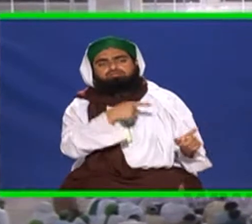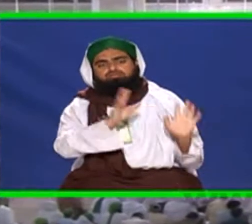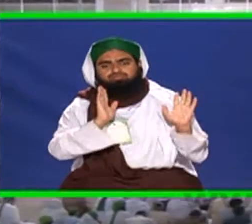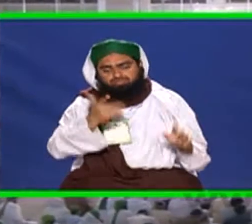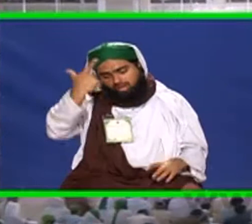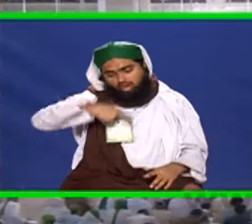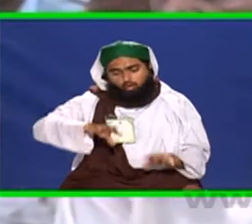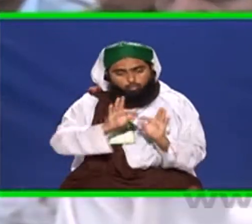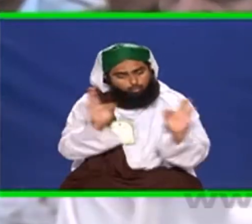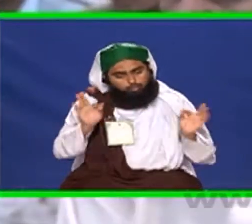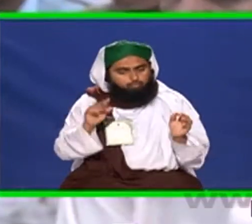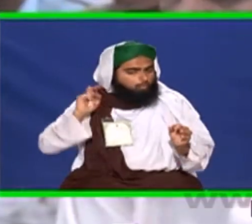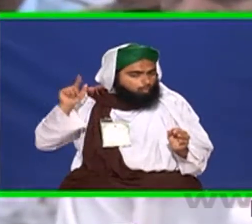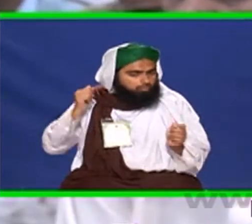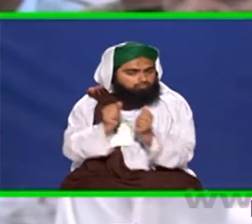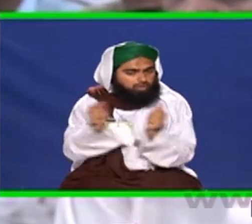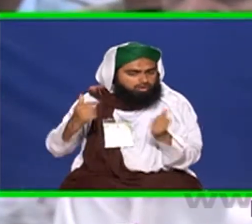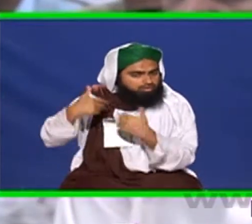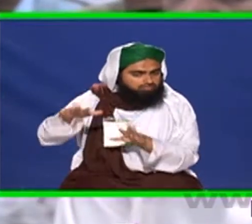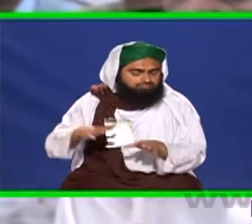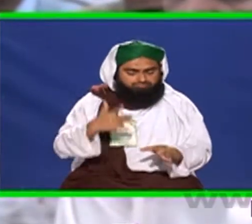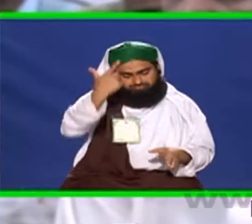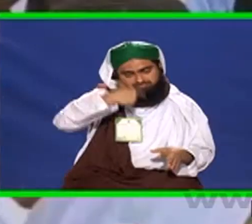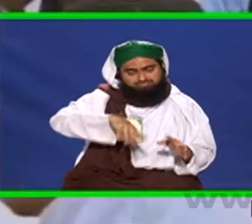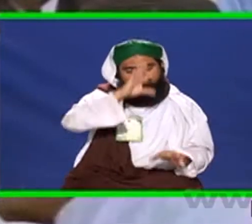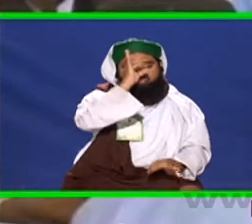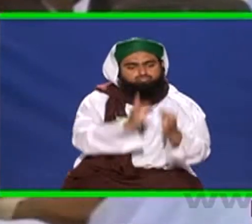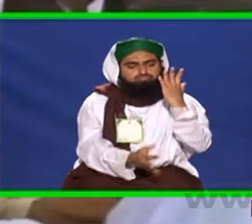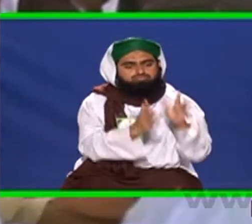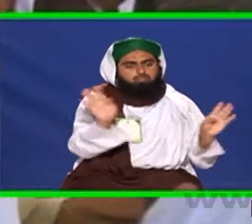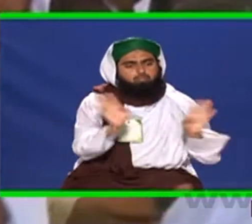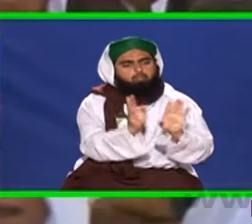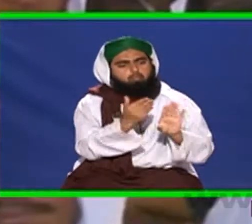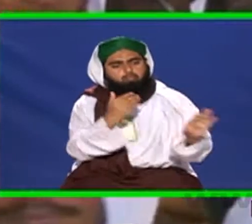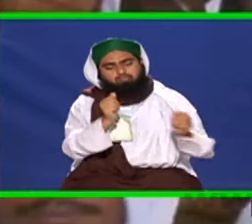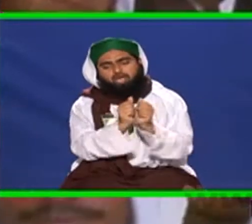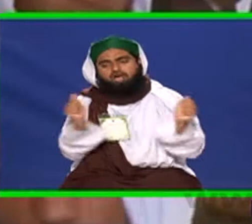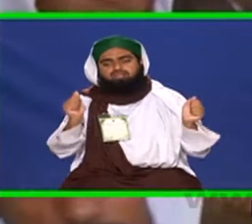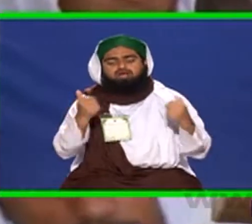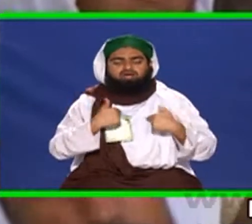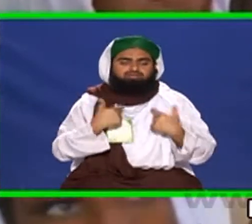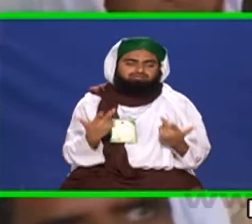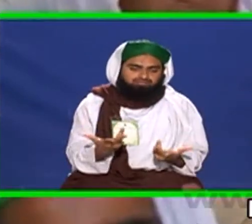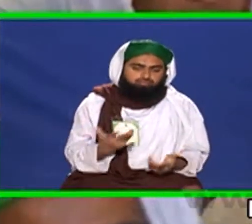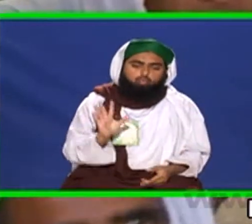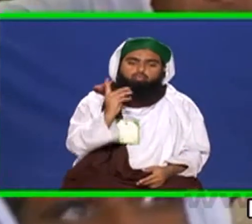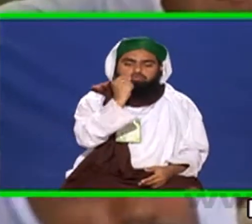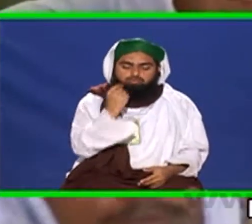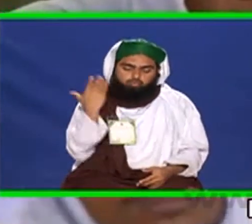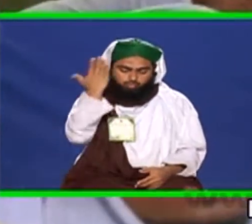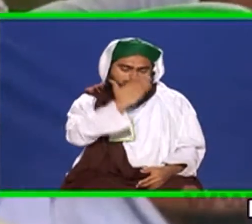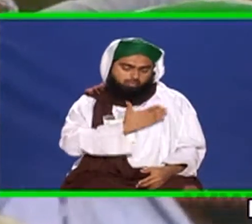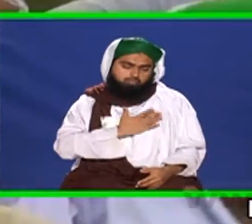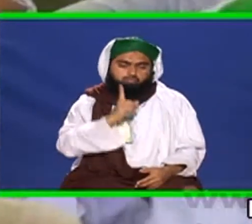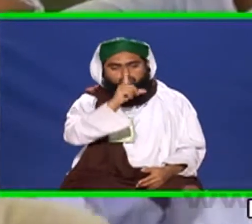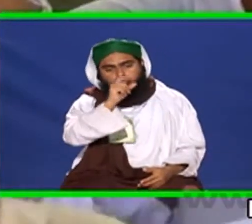سے آزاد ہو گئے. تو میرے پیارے اسلامی بھائیوں نے 2 بار لا الہ الا اللہ پڑھے، اسے